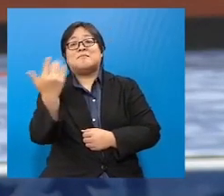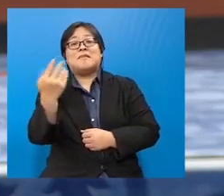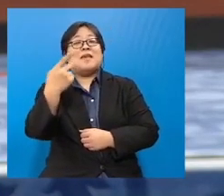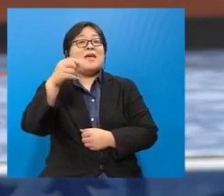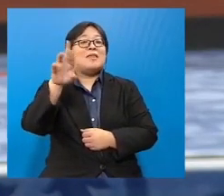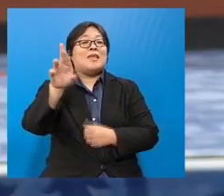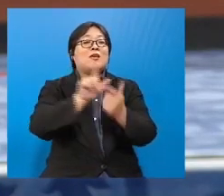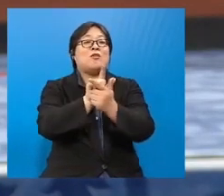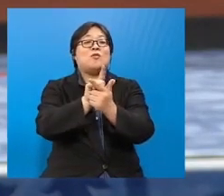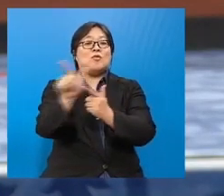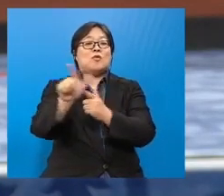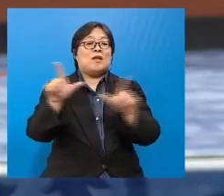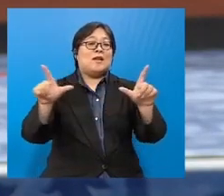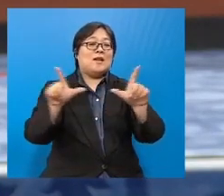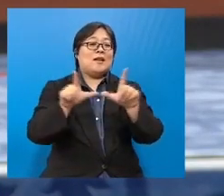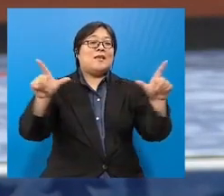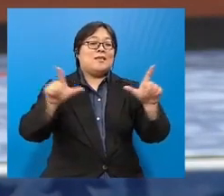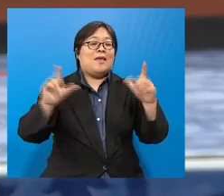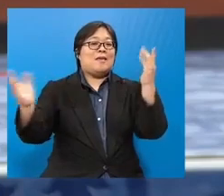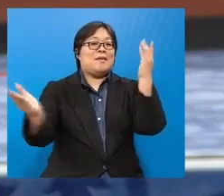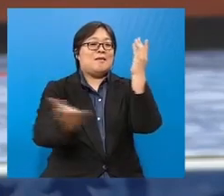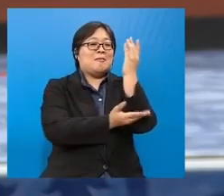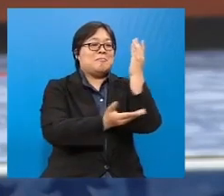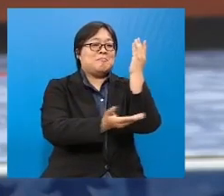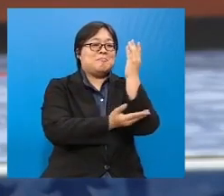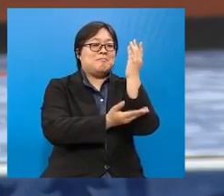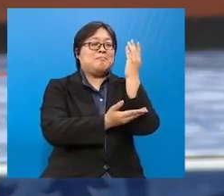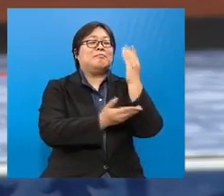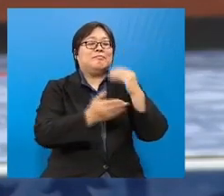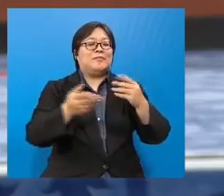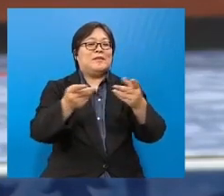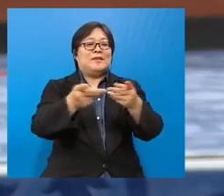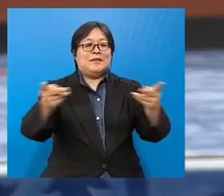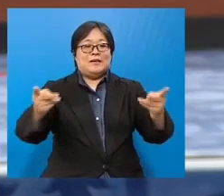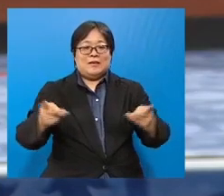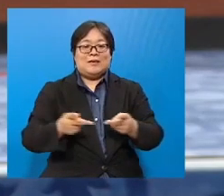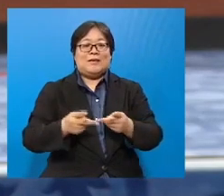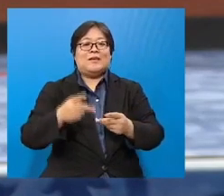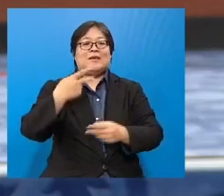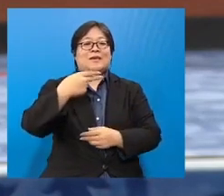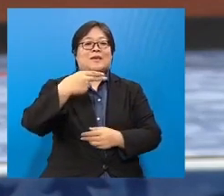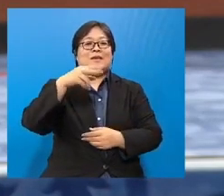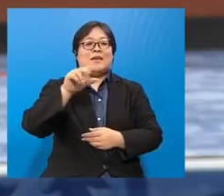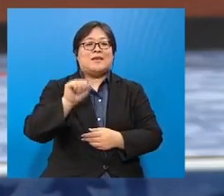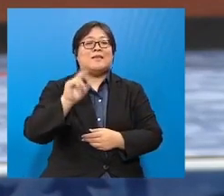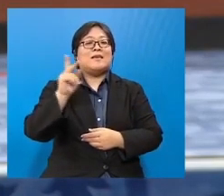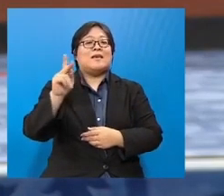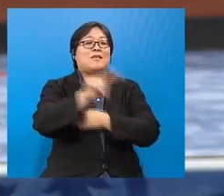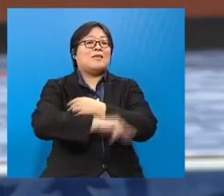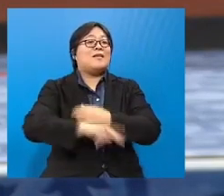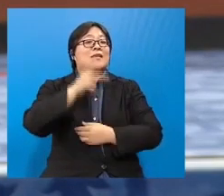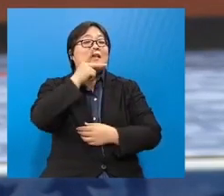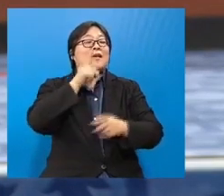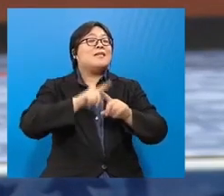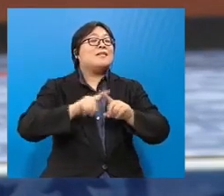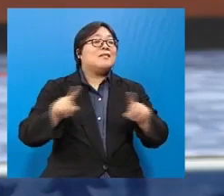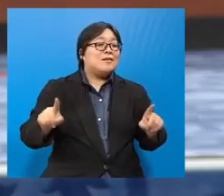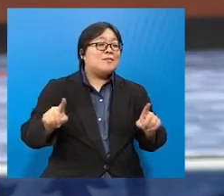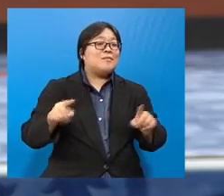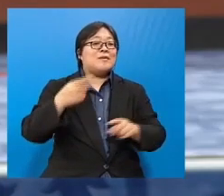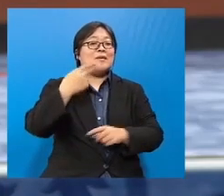telah diluluskan reset untuk membalap di dalam kawasan SSI Negeri kedok tetapi